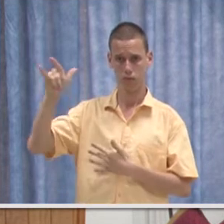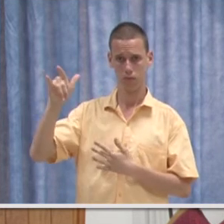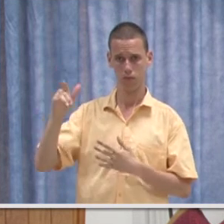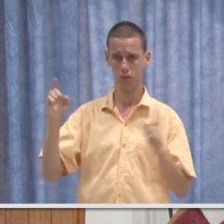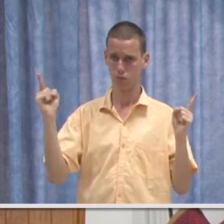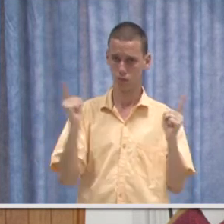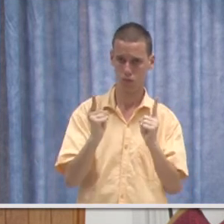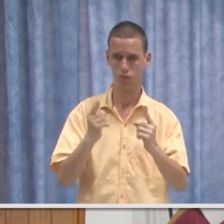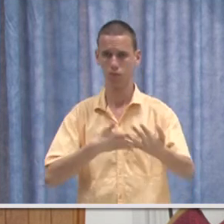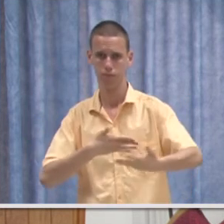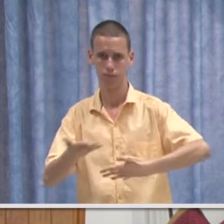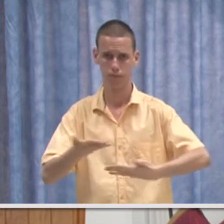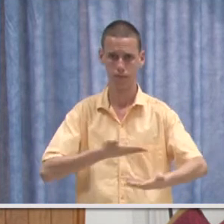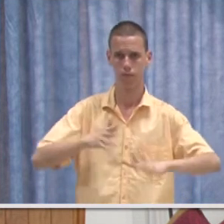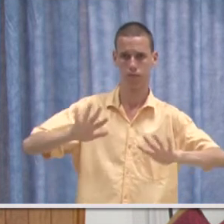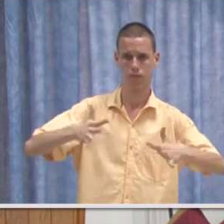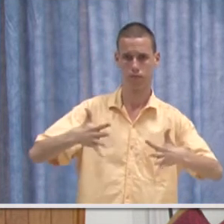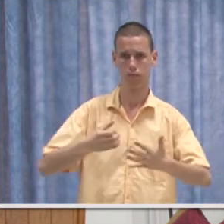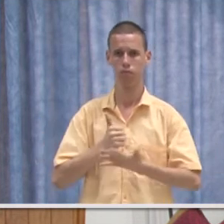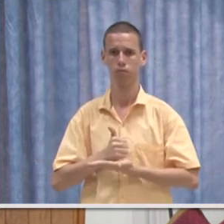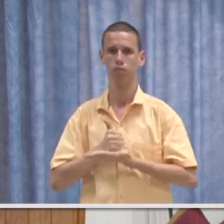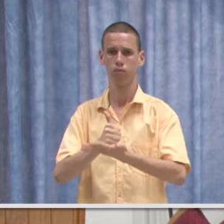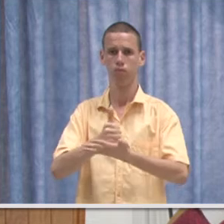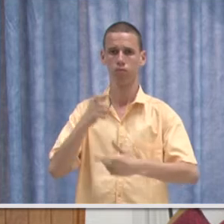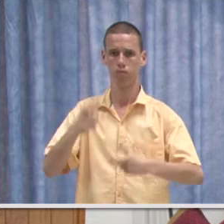d'autres missions à l'étranger, dans l'Inde. So,